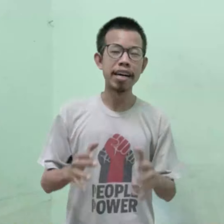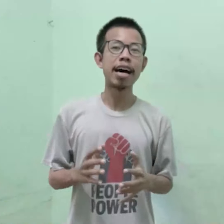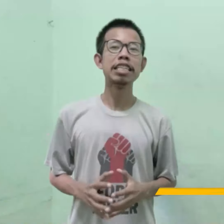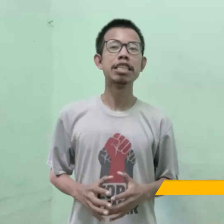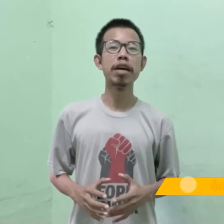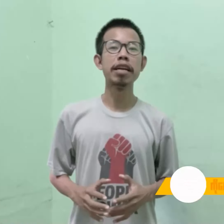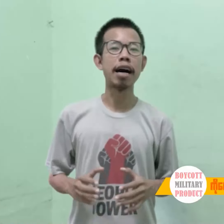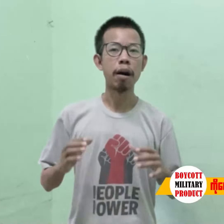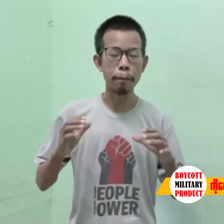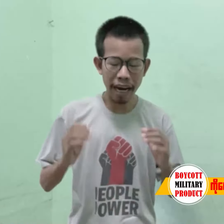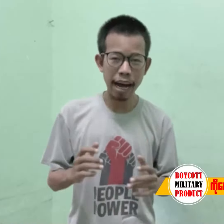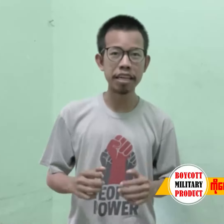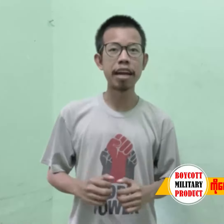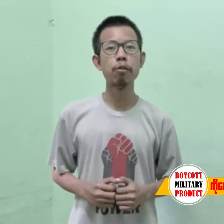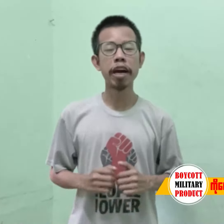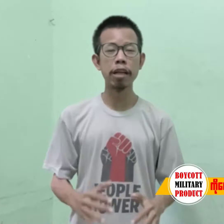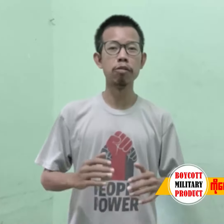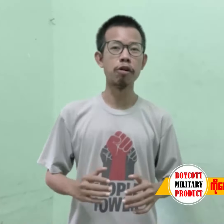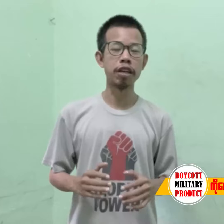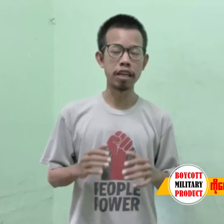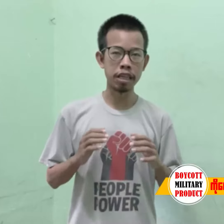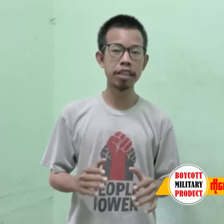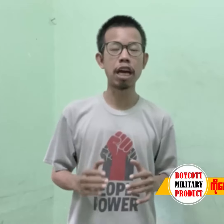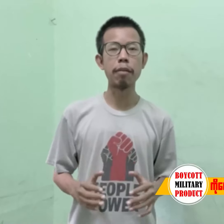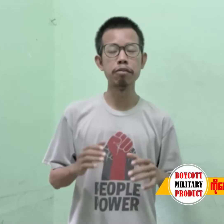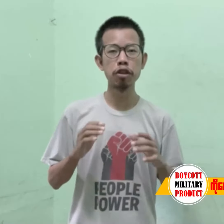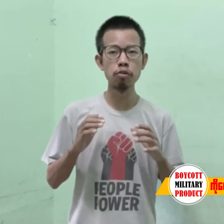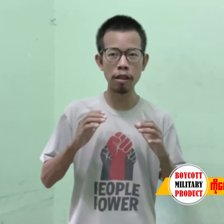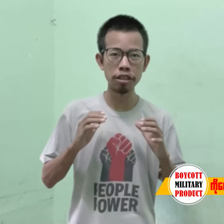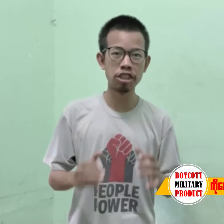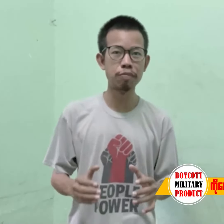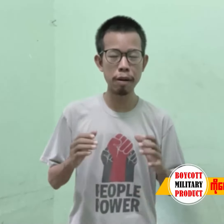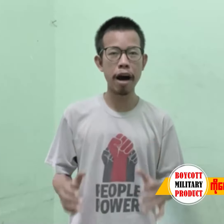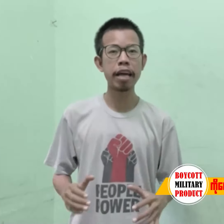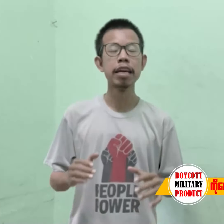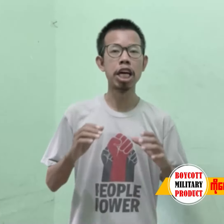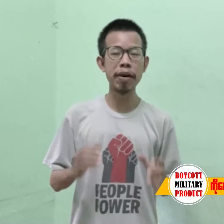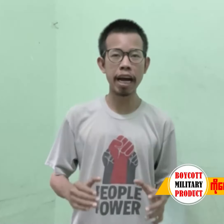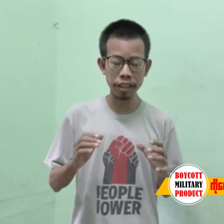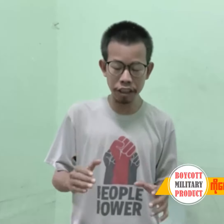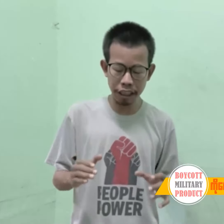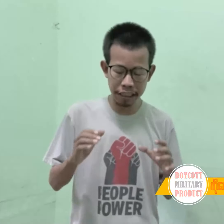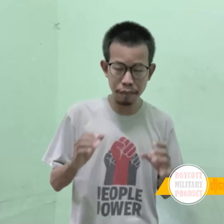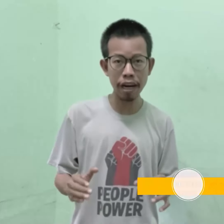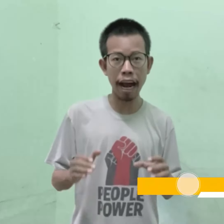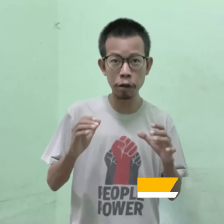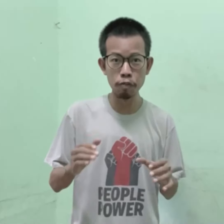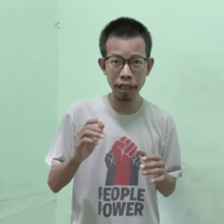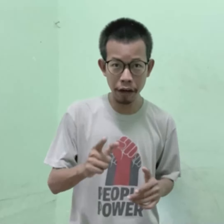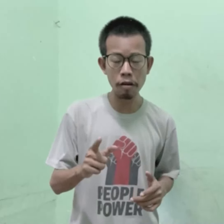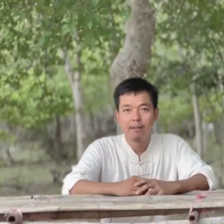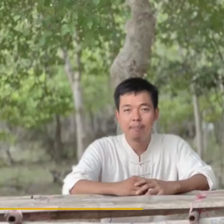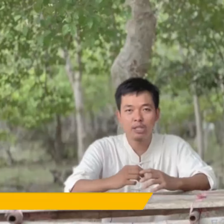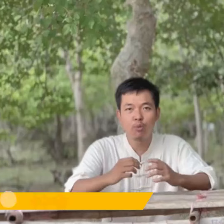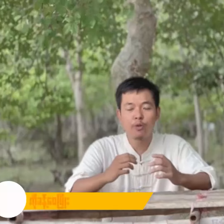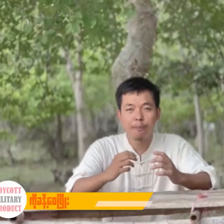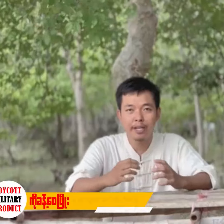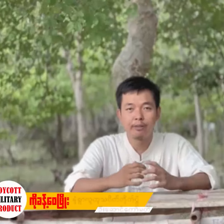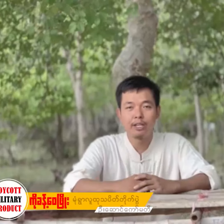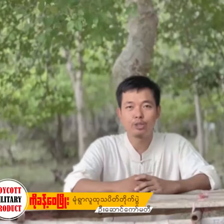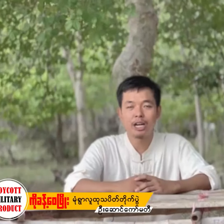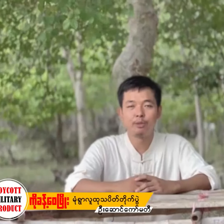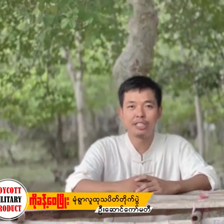ဘန္ဒာရေးဆက်မျက်နှာဘန္ဒာရေးတိုက်ပွဲဟဲ့လို့ပြောရတယ်ဒီနေ့အချိန်မှာပြည်သူအလုံးသိရှိပြီးဖြစ်ပါတယ်အိမ်မတအရေးကြီးတဲ့ဆက်မျက်နှာကြီးတစ်ခုဖြစ်တယ်နော ်သစ်ဝ